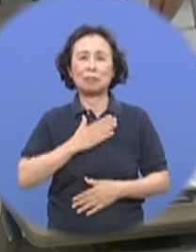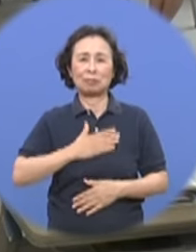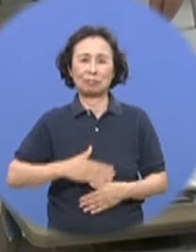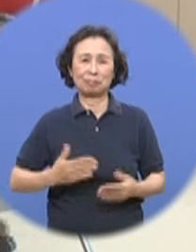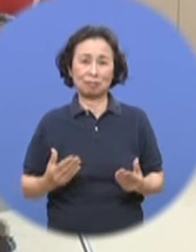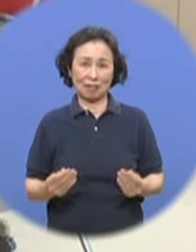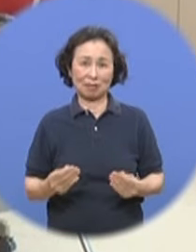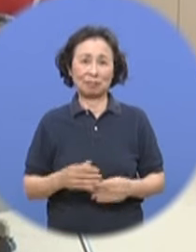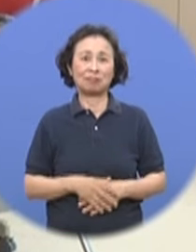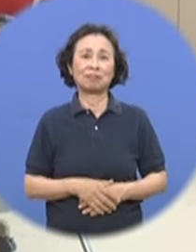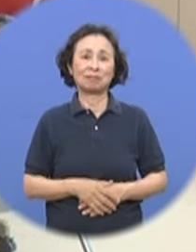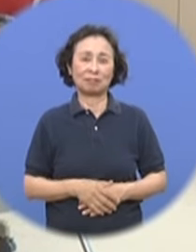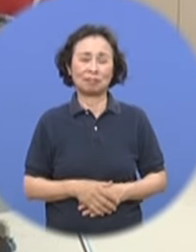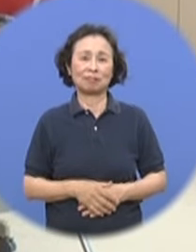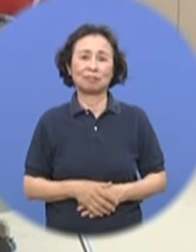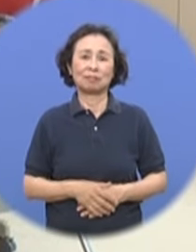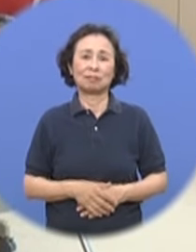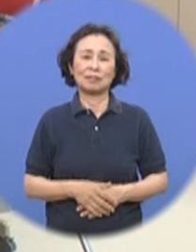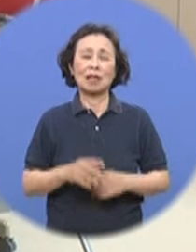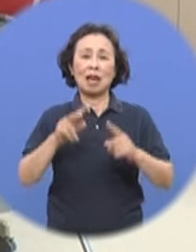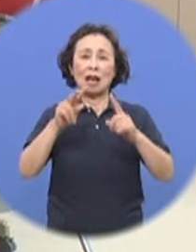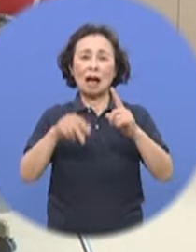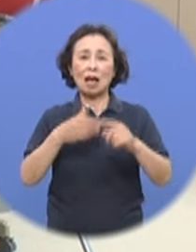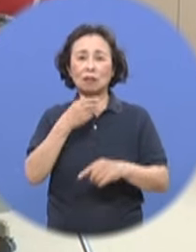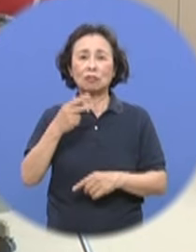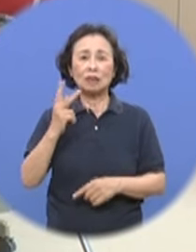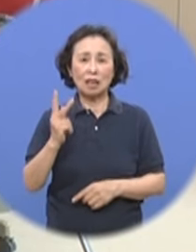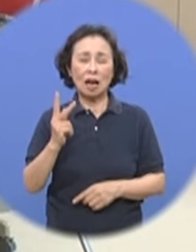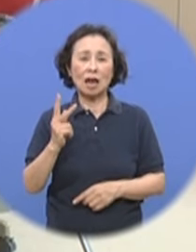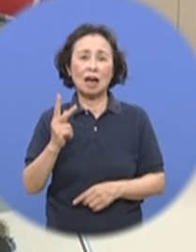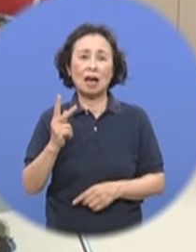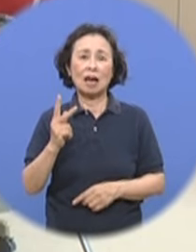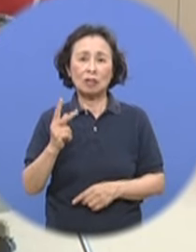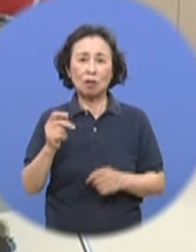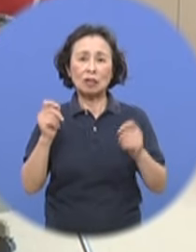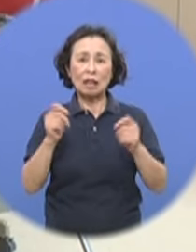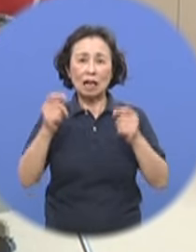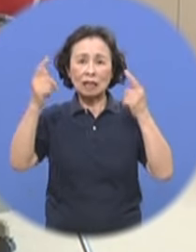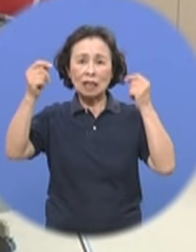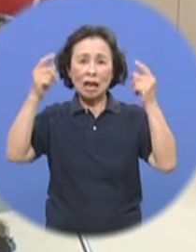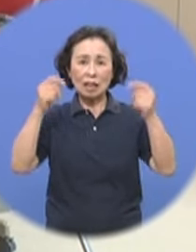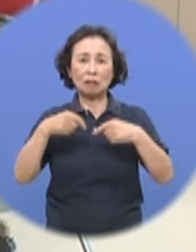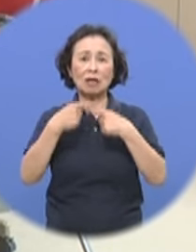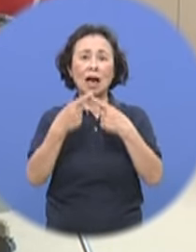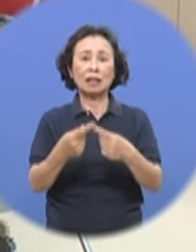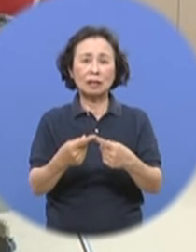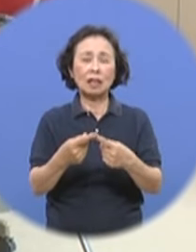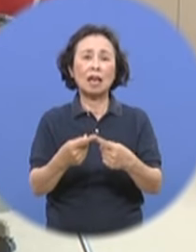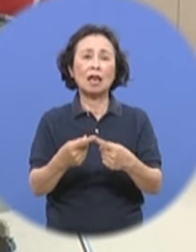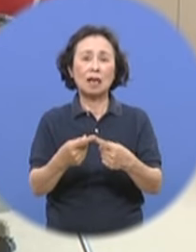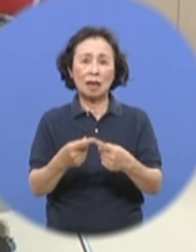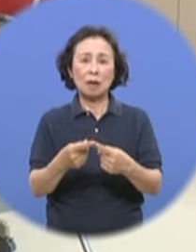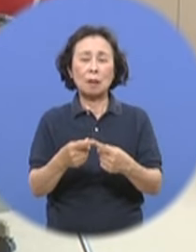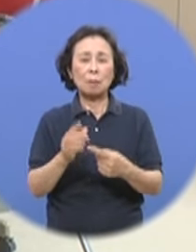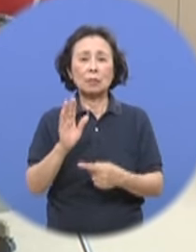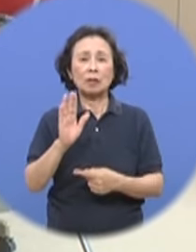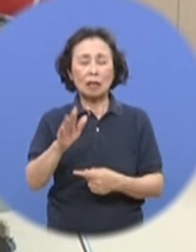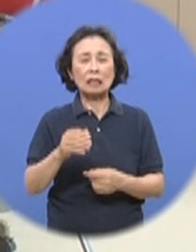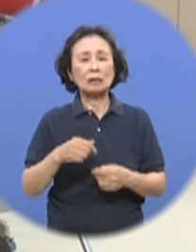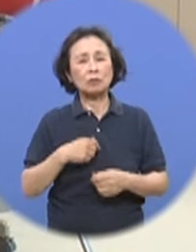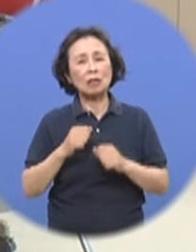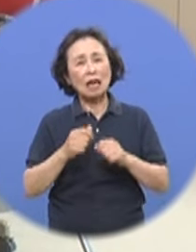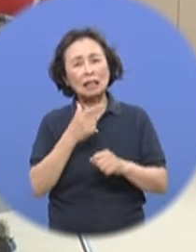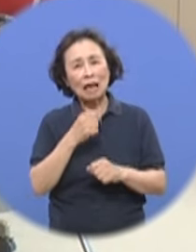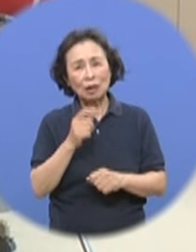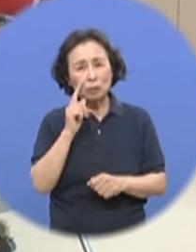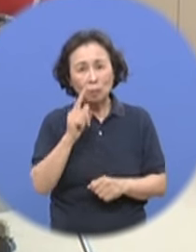。介護福祉科の短期大学に進学して、そこからまた自分のやりたいこと